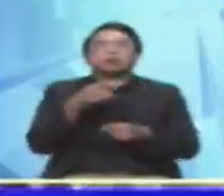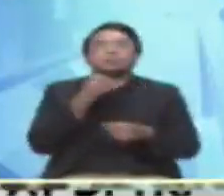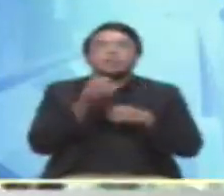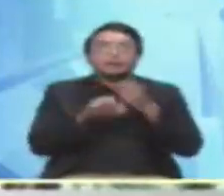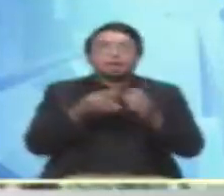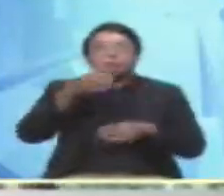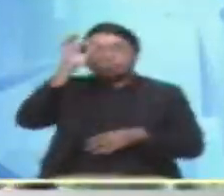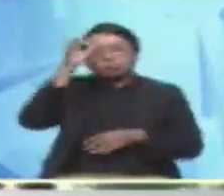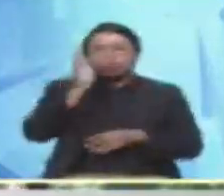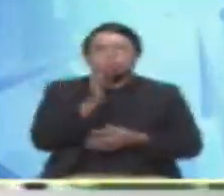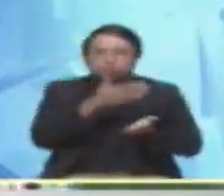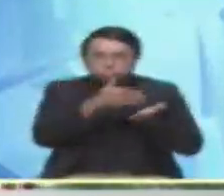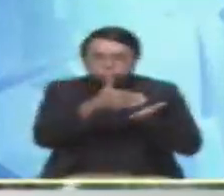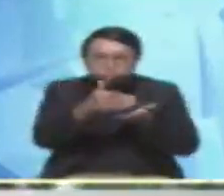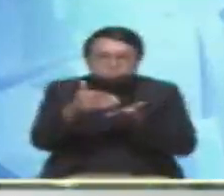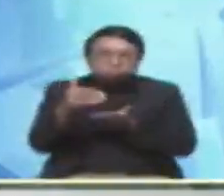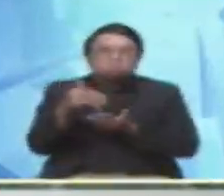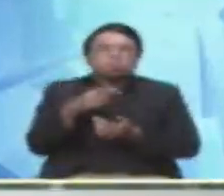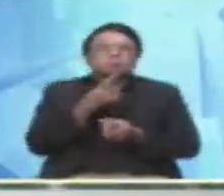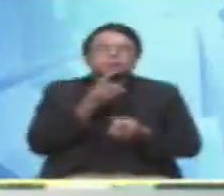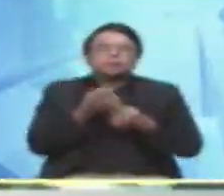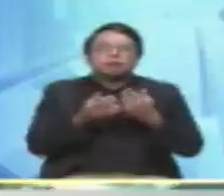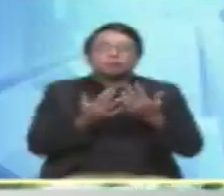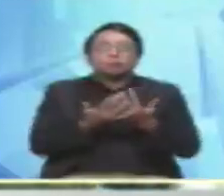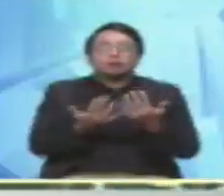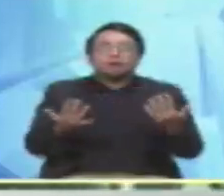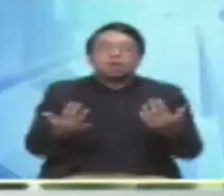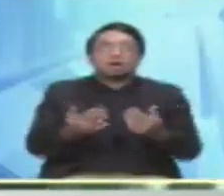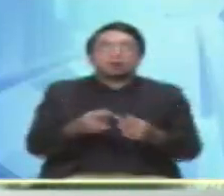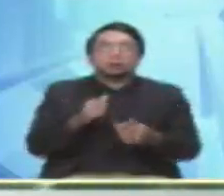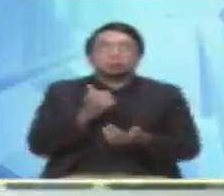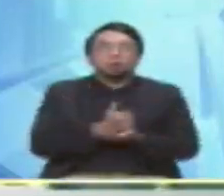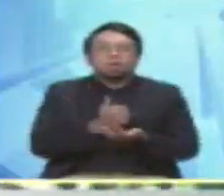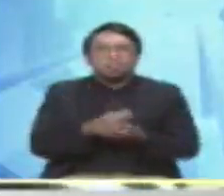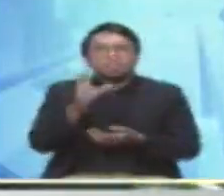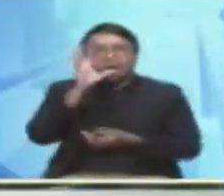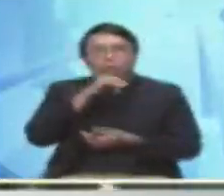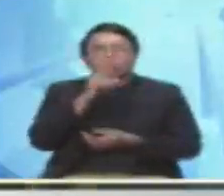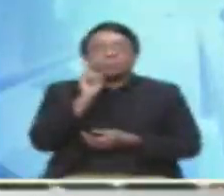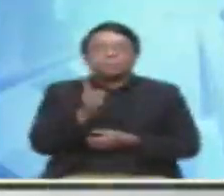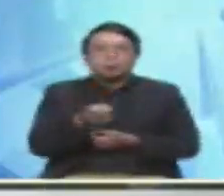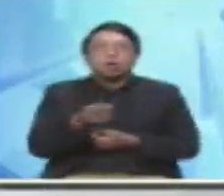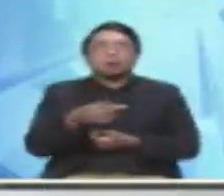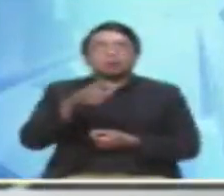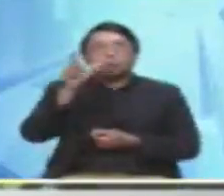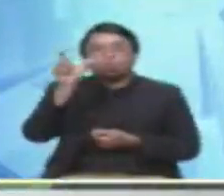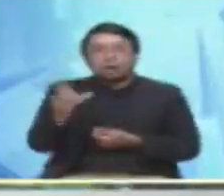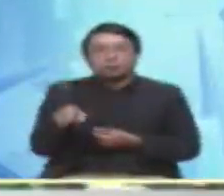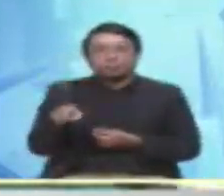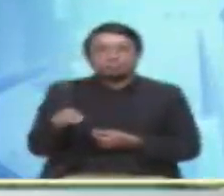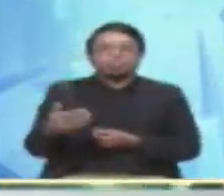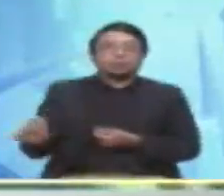sudah mengumpulkan keterangan dari warga sekitar yang mengetahui adanya orang yang